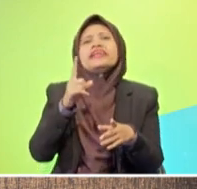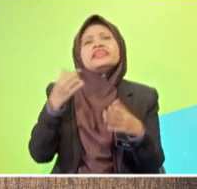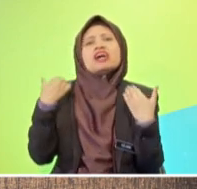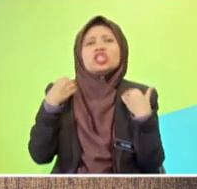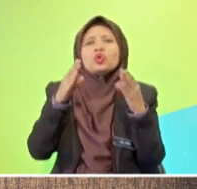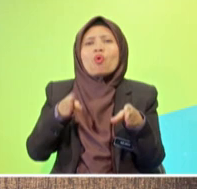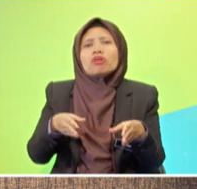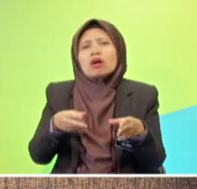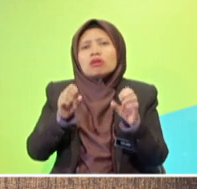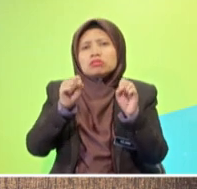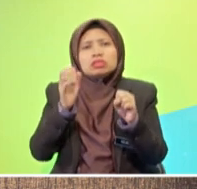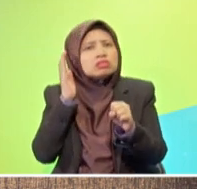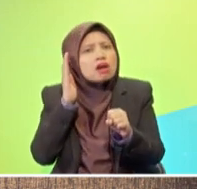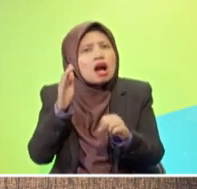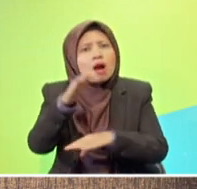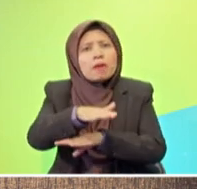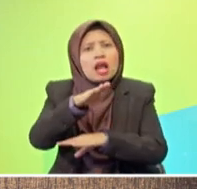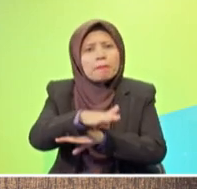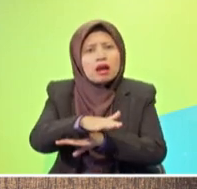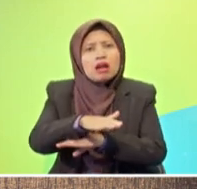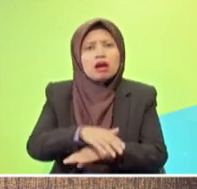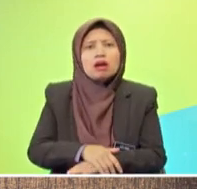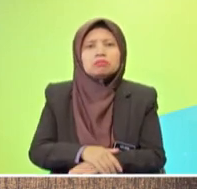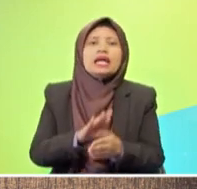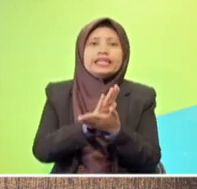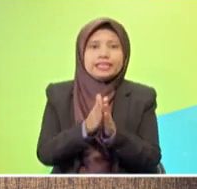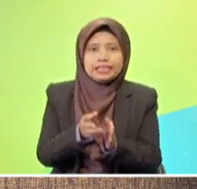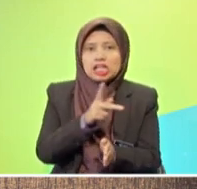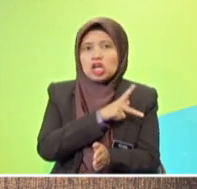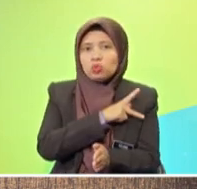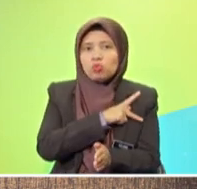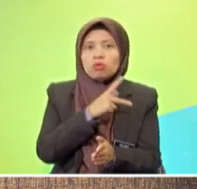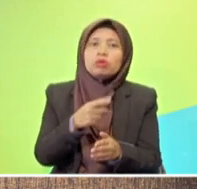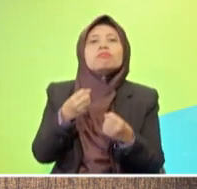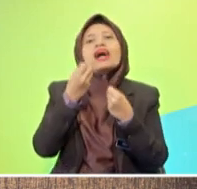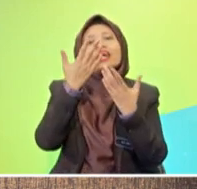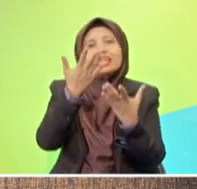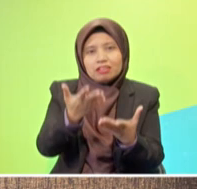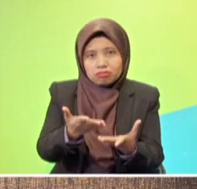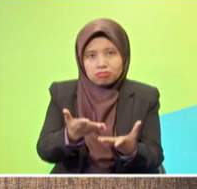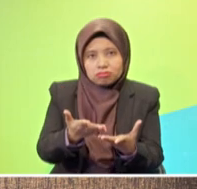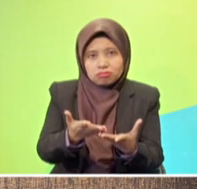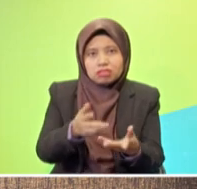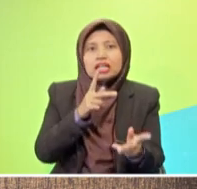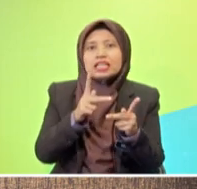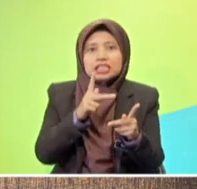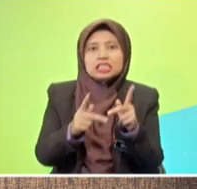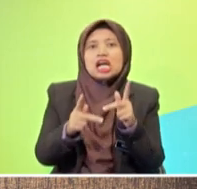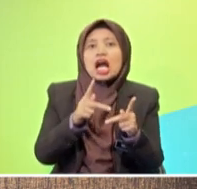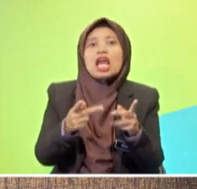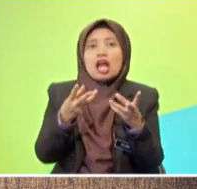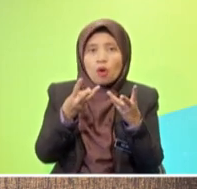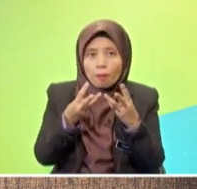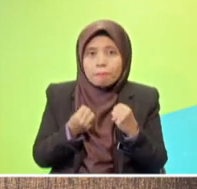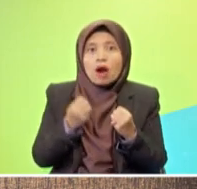hampir kemari lalu dikabarkan oleh juragan kepada isterinya katanya jikalau